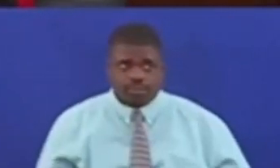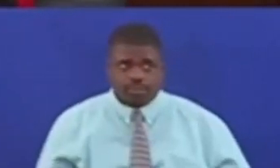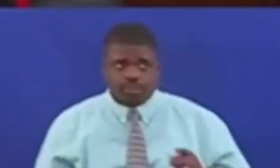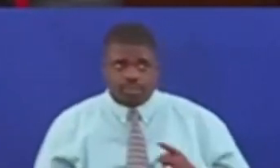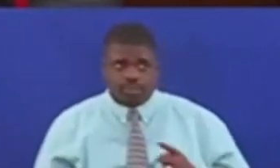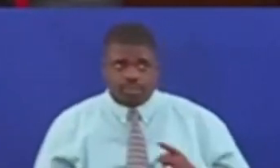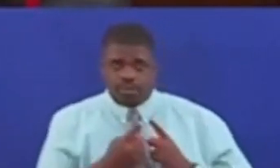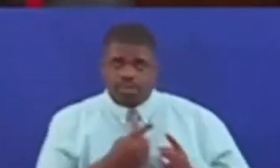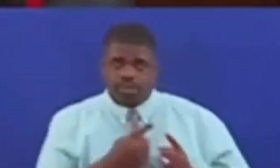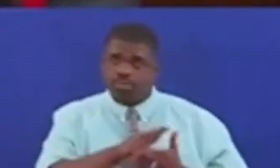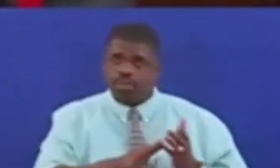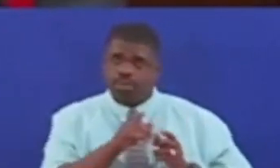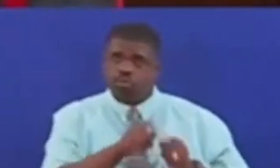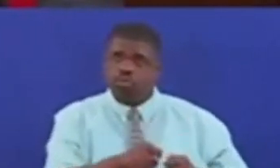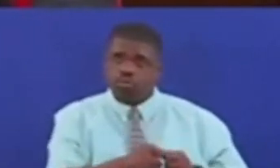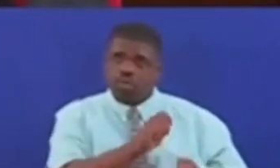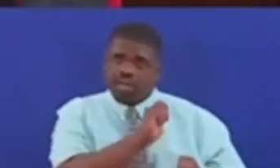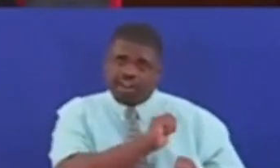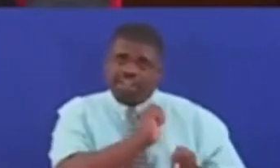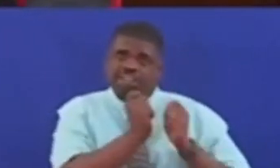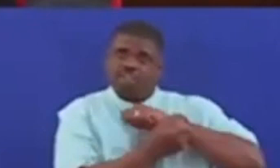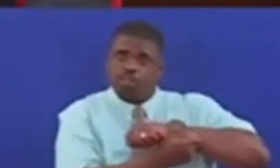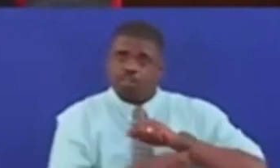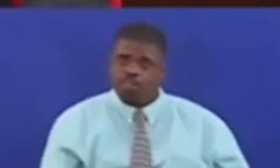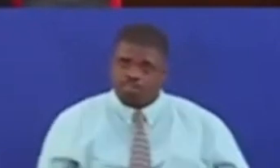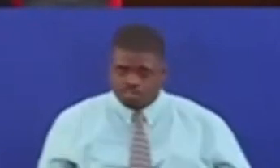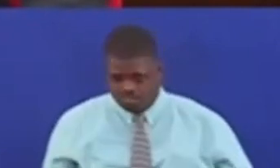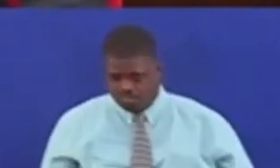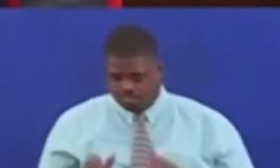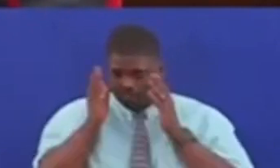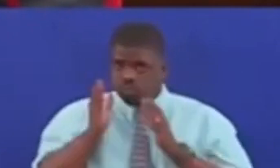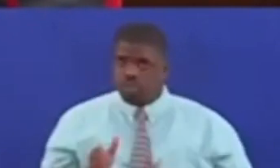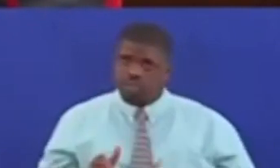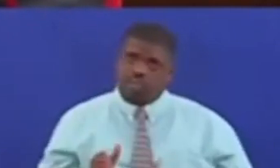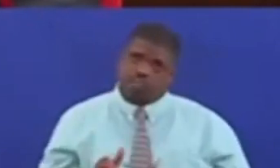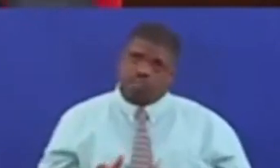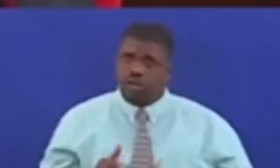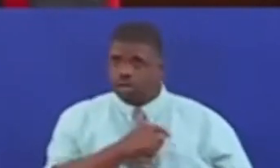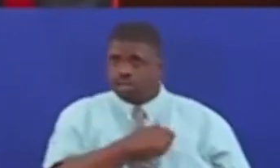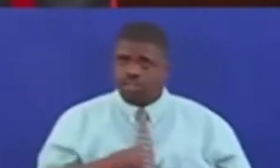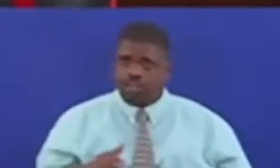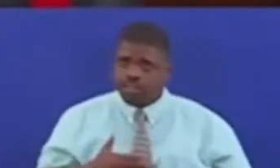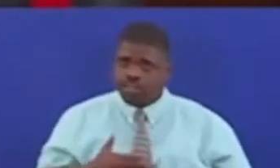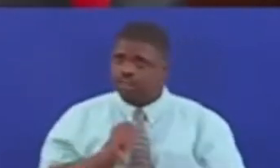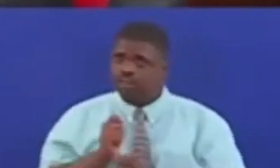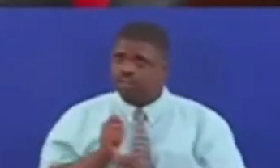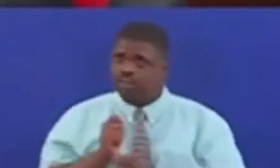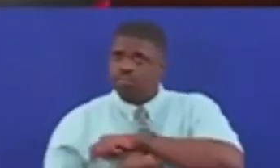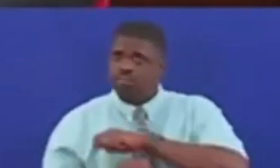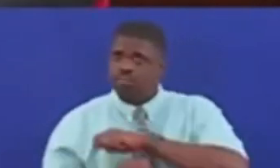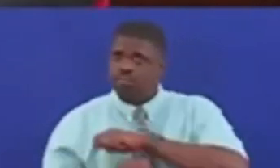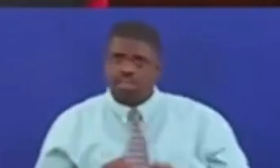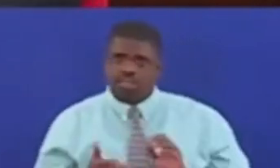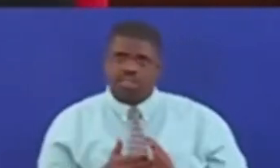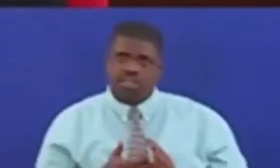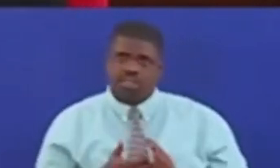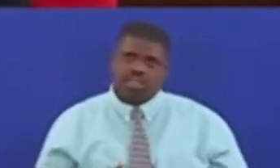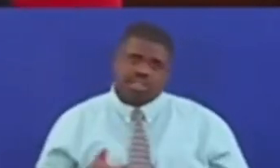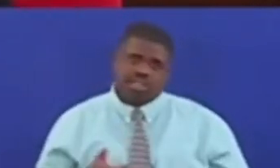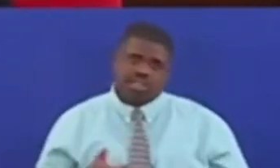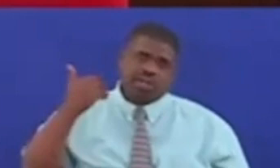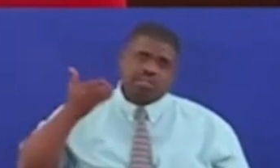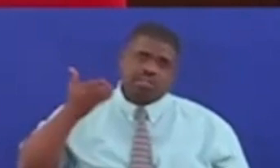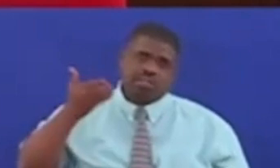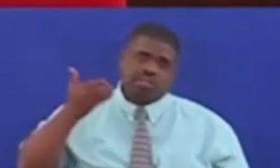naongelea msingi huu wa reforms. Mheshimiwa Rais anataka reforms. Lakini tuna sheria za kikoloni.